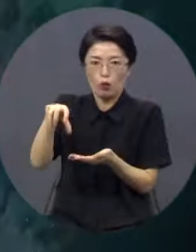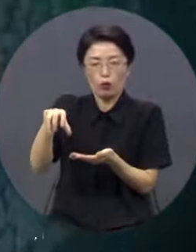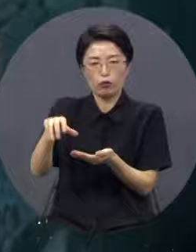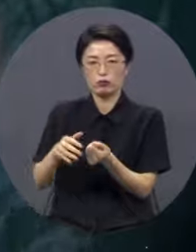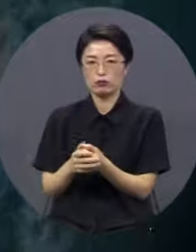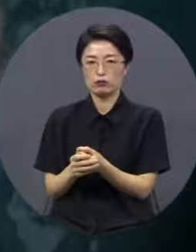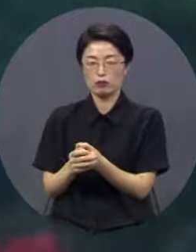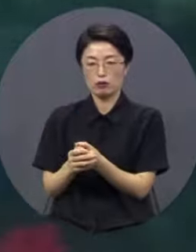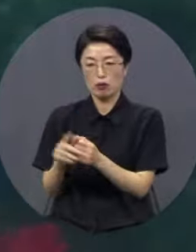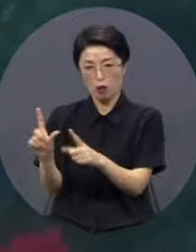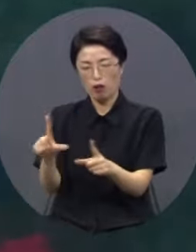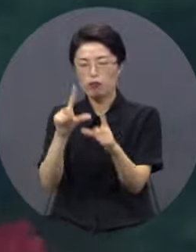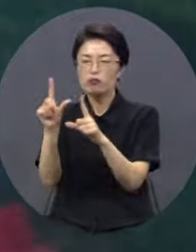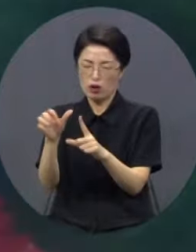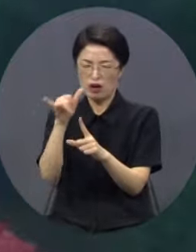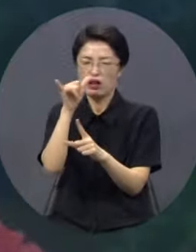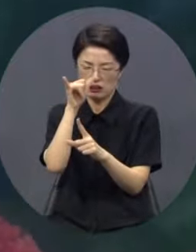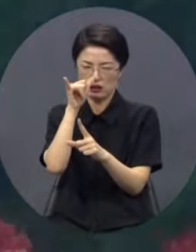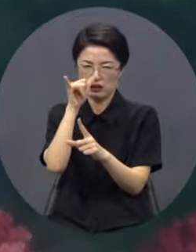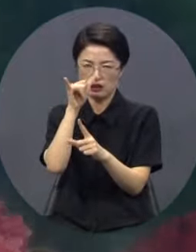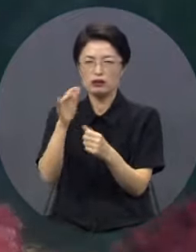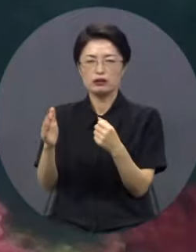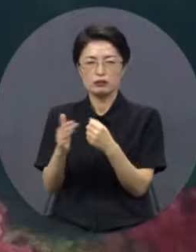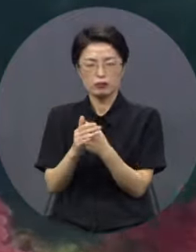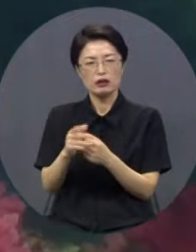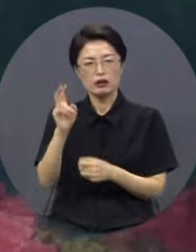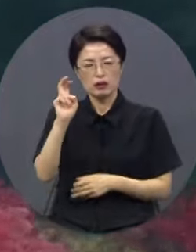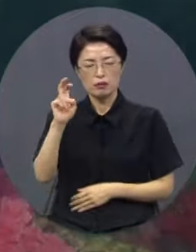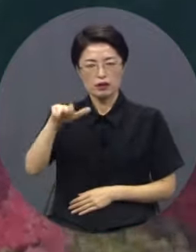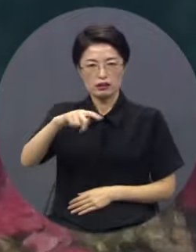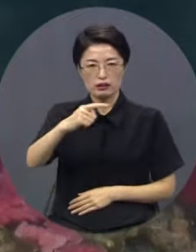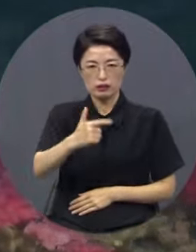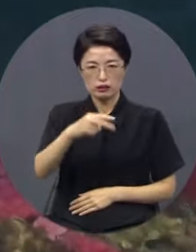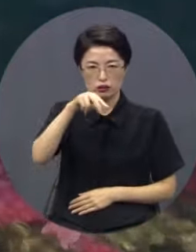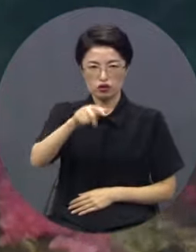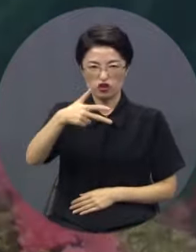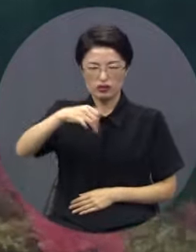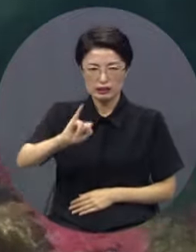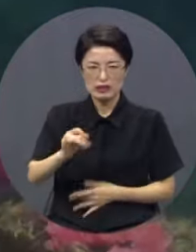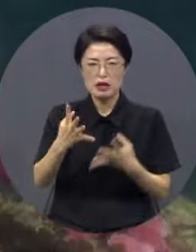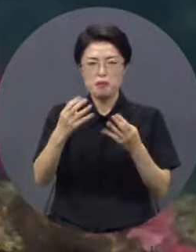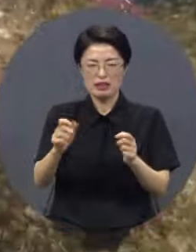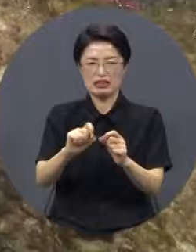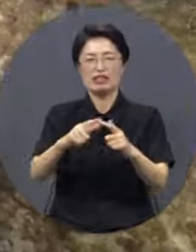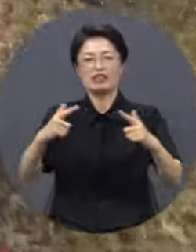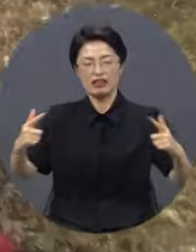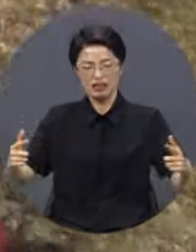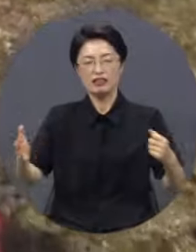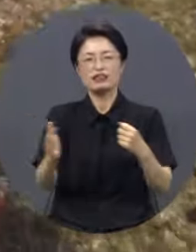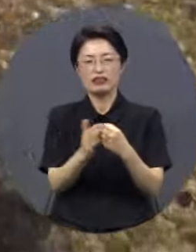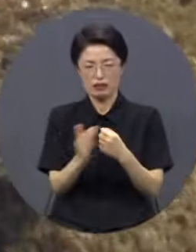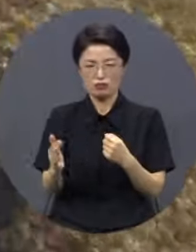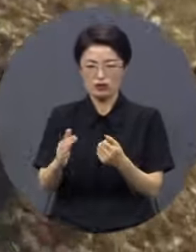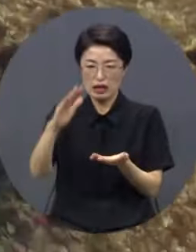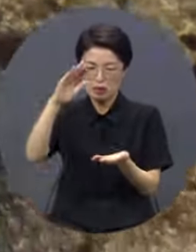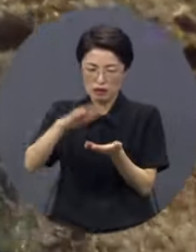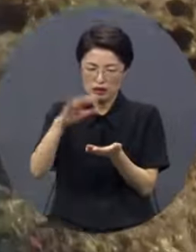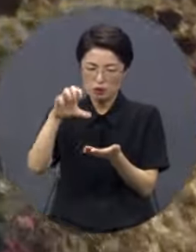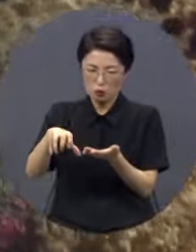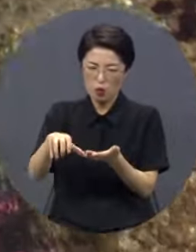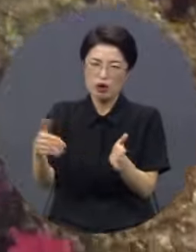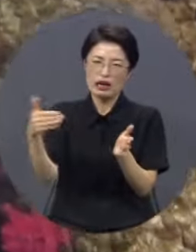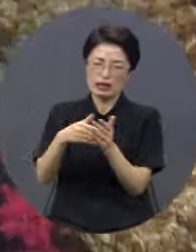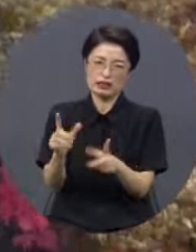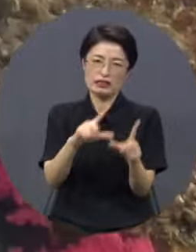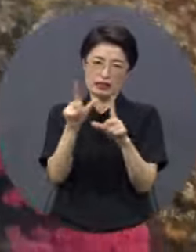어 서식을 하고는 것으로 보아서 큰 수지 에드라의 그런 군진 밀도가 상당히 커졌기 때문에 얕은 수심까지 올라와서 서식하는